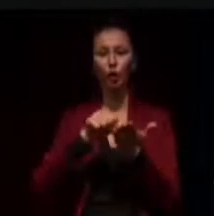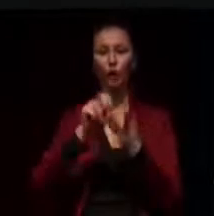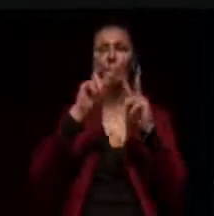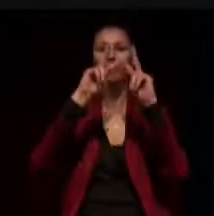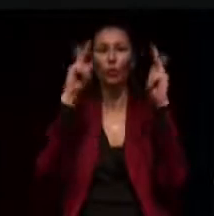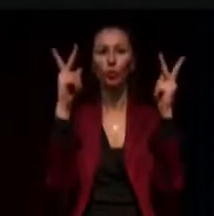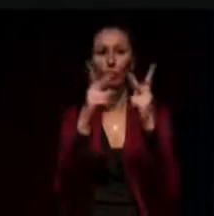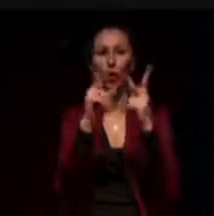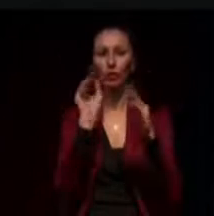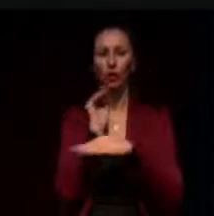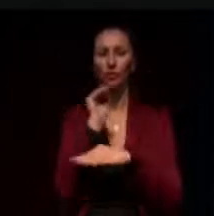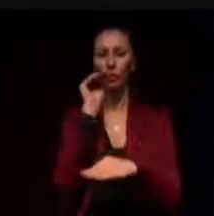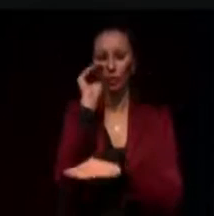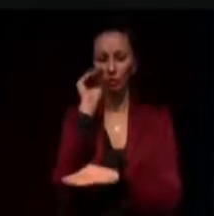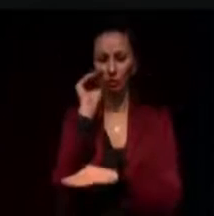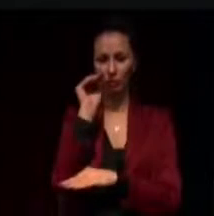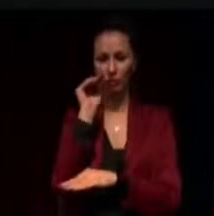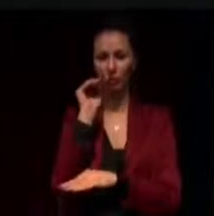dünyada yaşanan